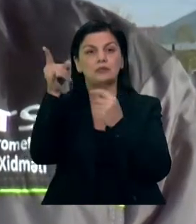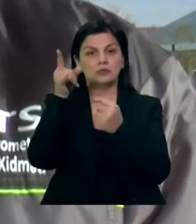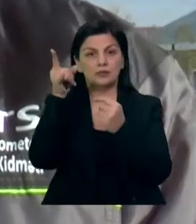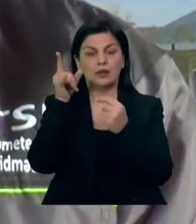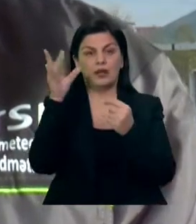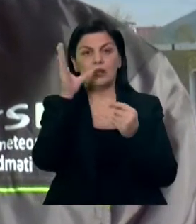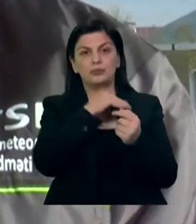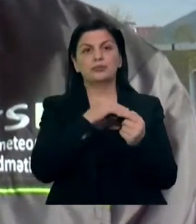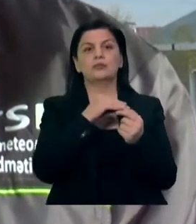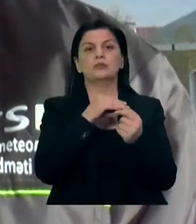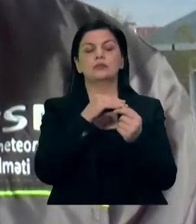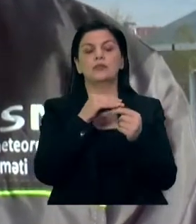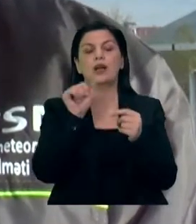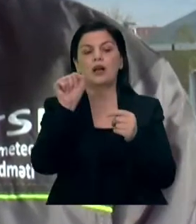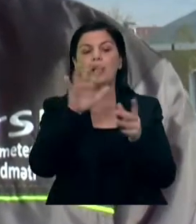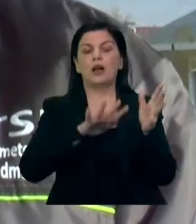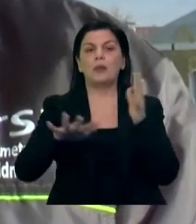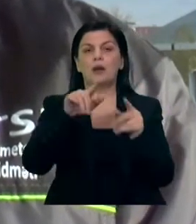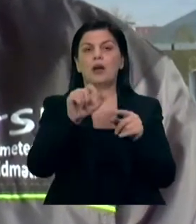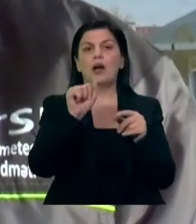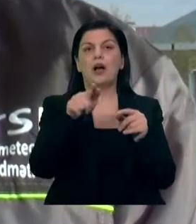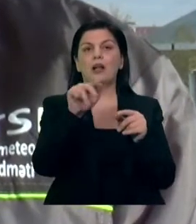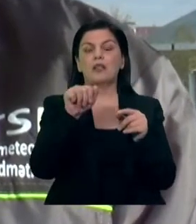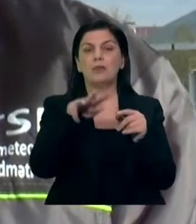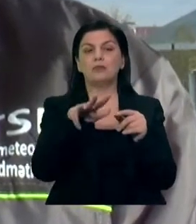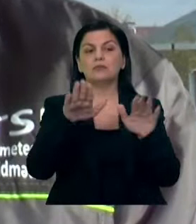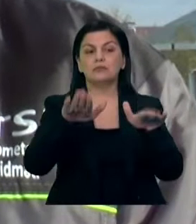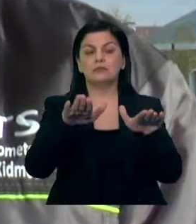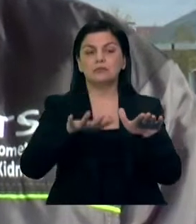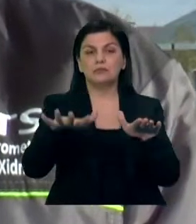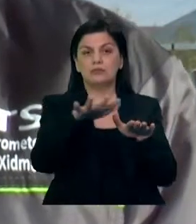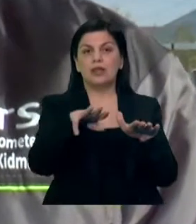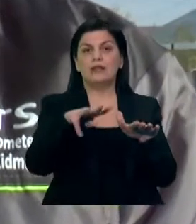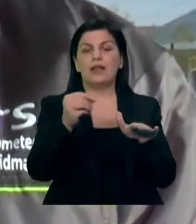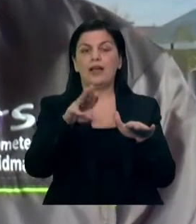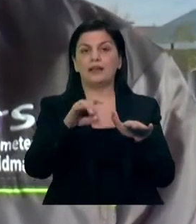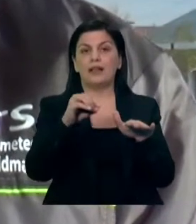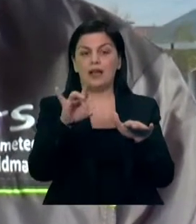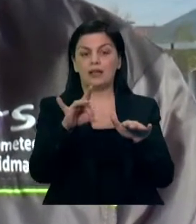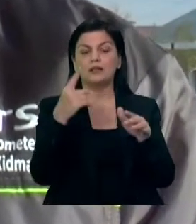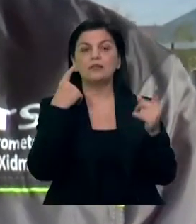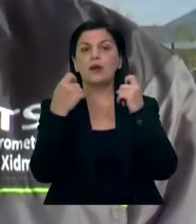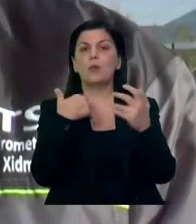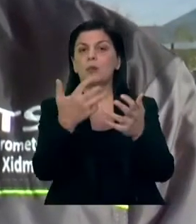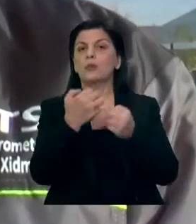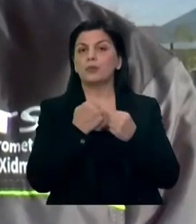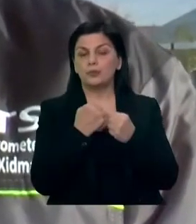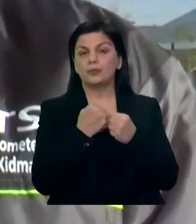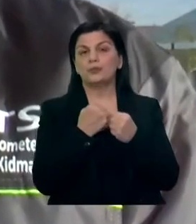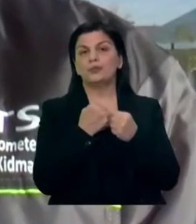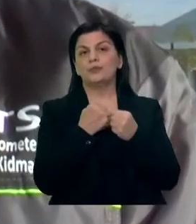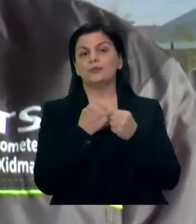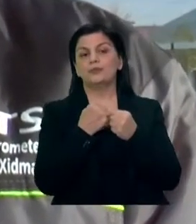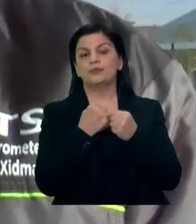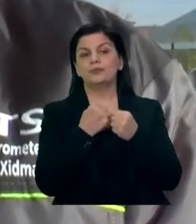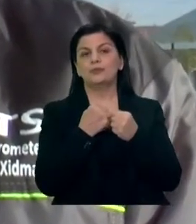və Qarabağın Ağdam bölgəsində və Tərtər zonasında olan stansiyalardan alınan məlumatlar və